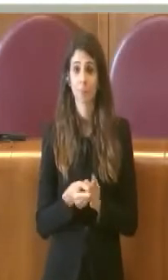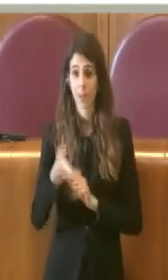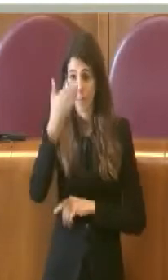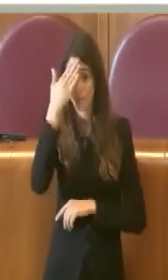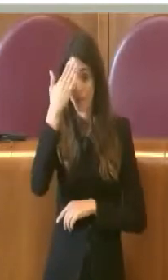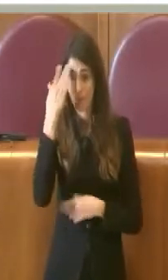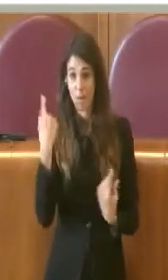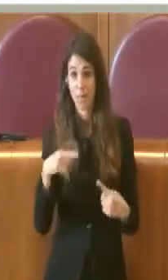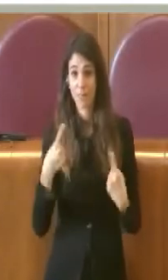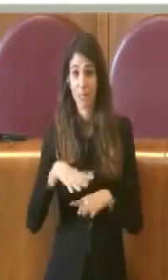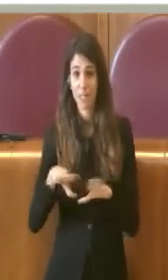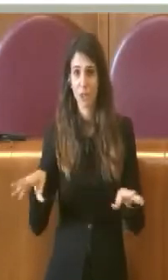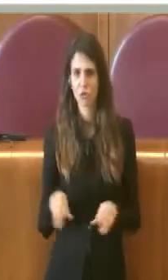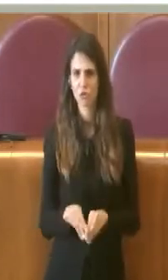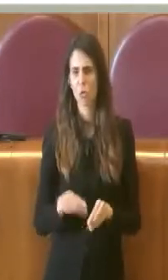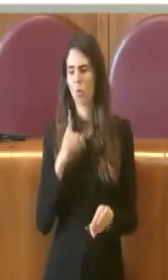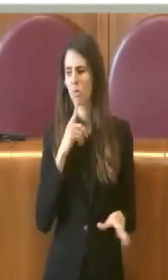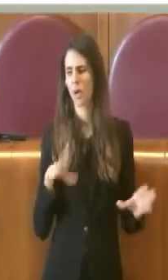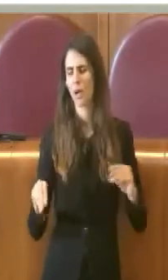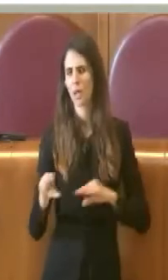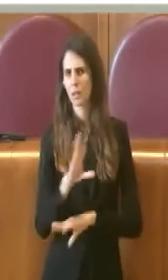memoria tanto nominata